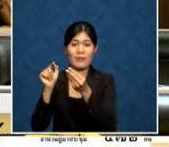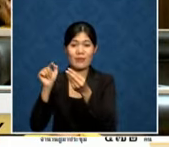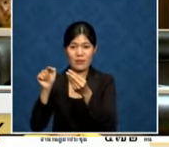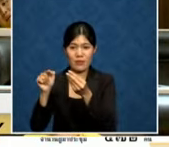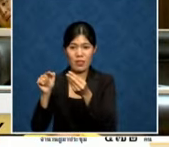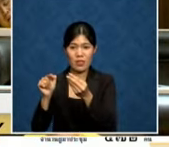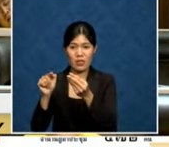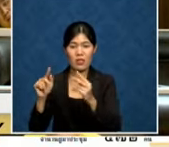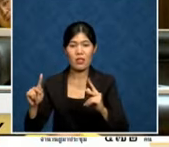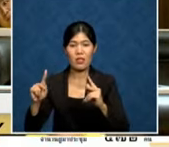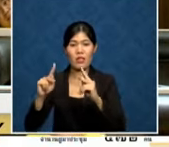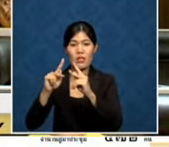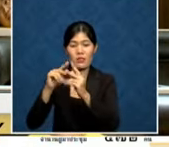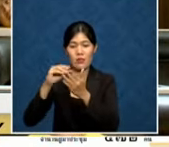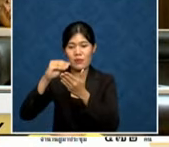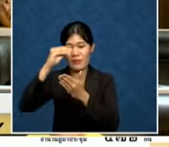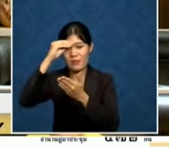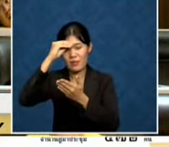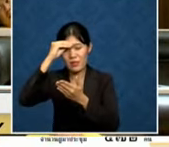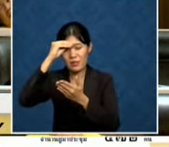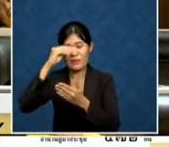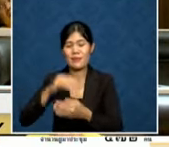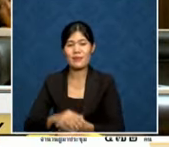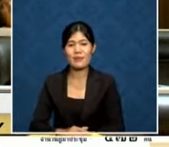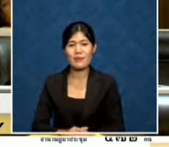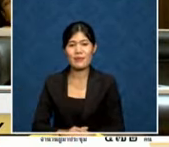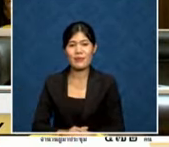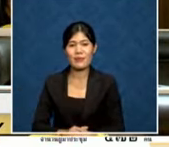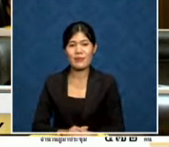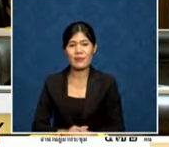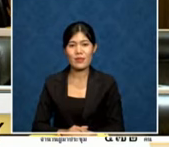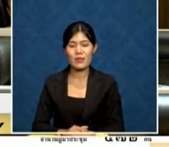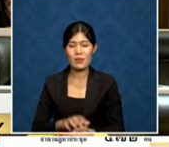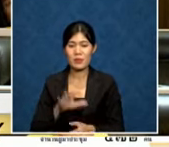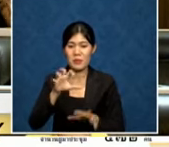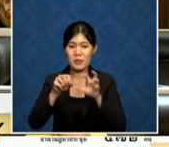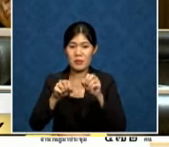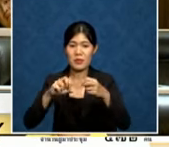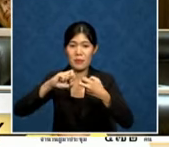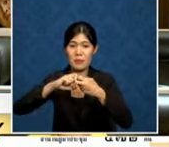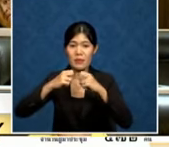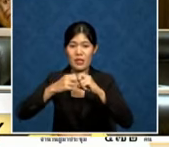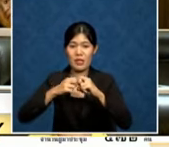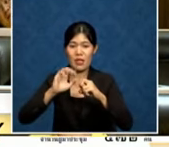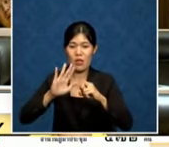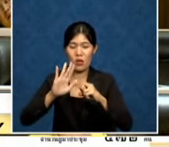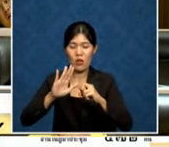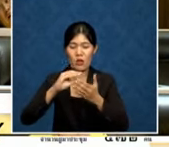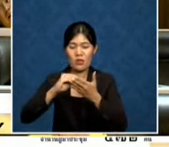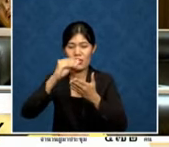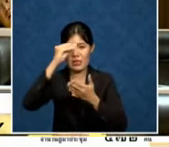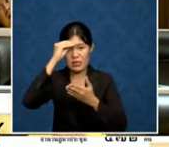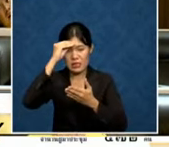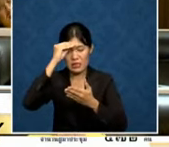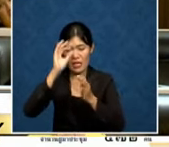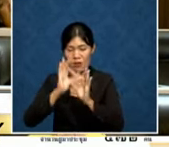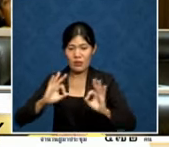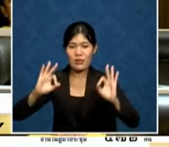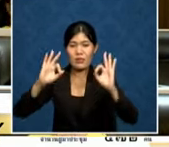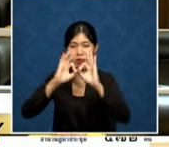รัฐมนตรีว่าการกระทรวงศึกษาธิการซึ่งได้เล็งเห็นถึงความสำคัญของการศึกษาเพราะกระทรวง